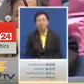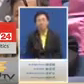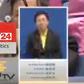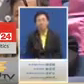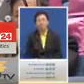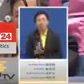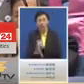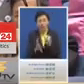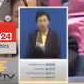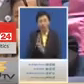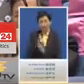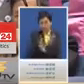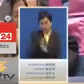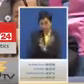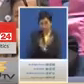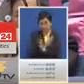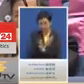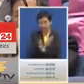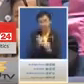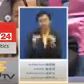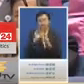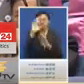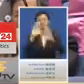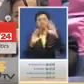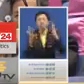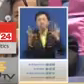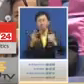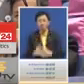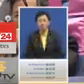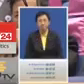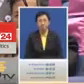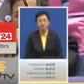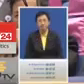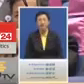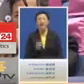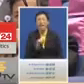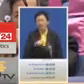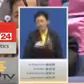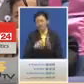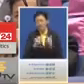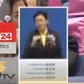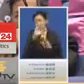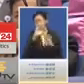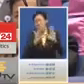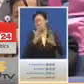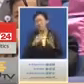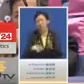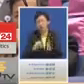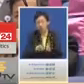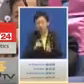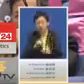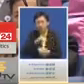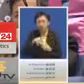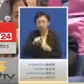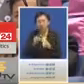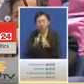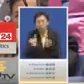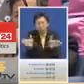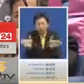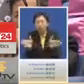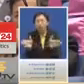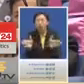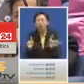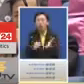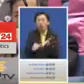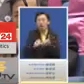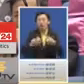5ปีที่ผ่านมานี่ไม่เป็นประชาธิปไตยนี่คือต้นเหตุเหตุอะไรครับมหาภาคจริงๆก็คือท่าน